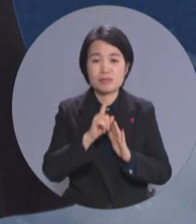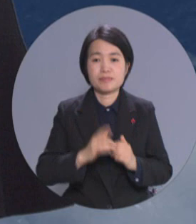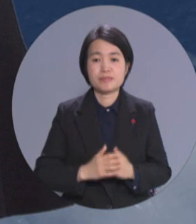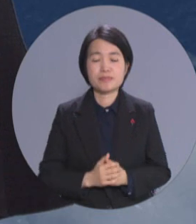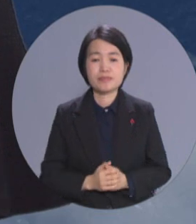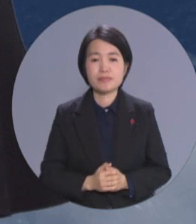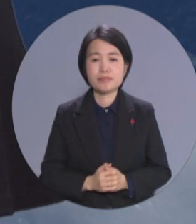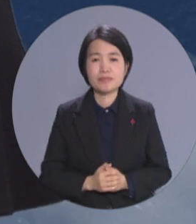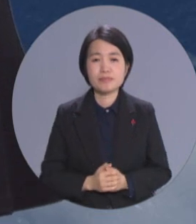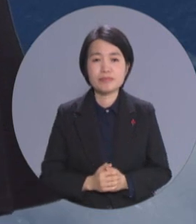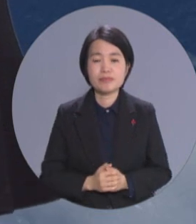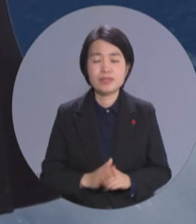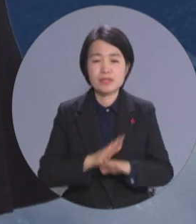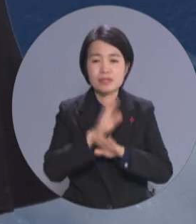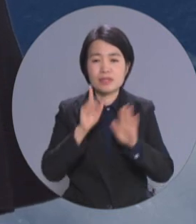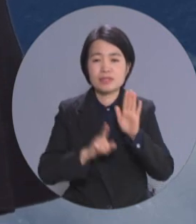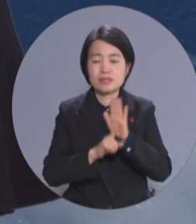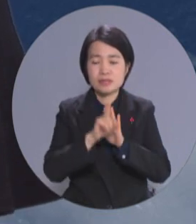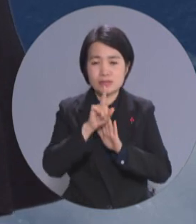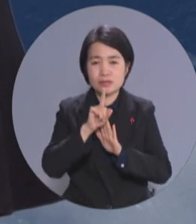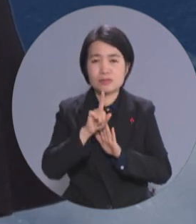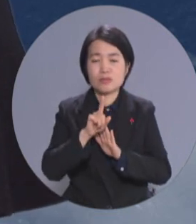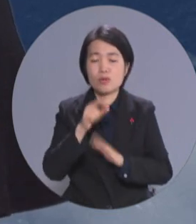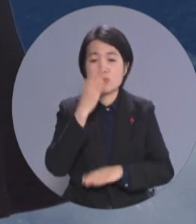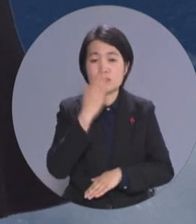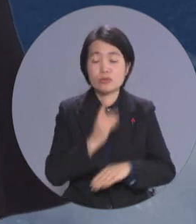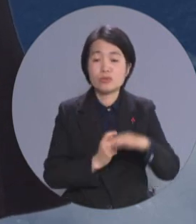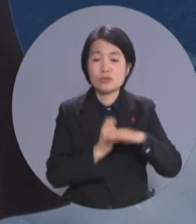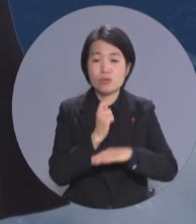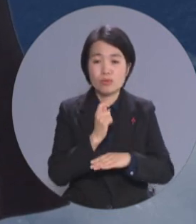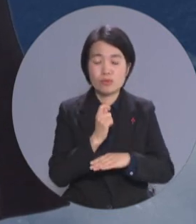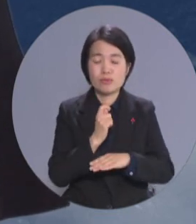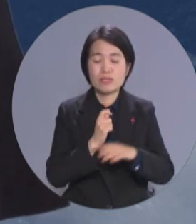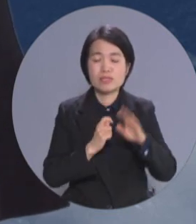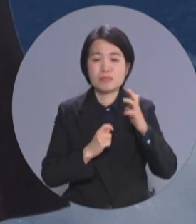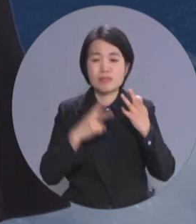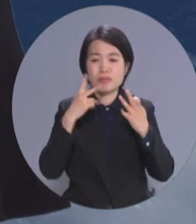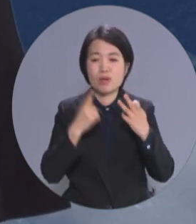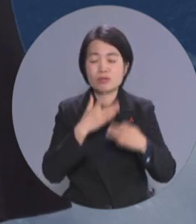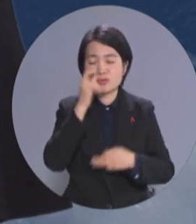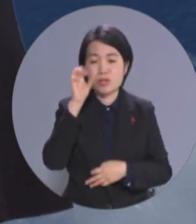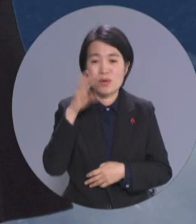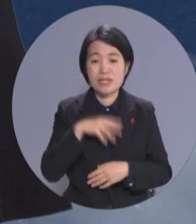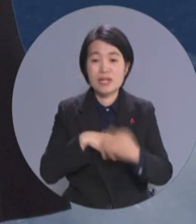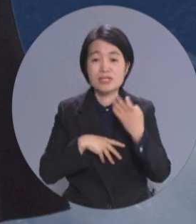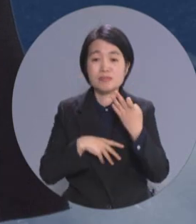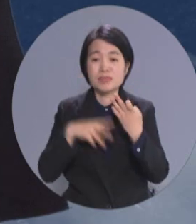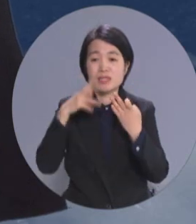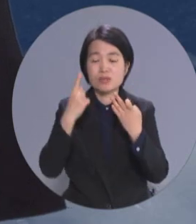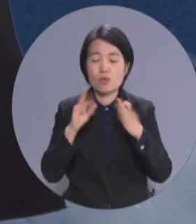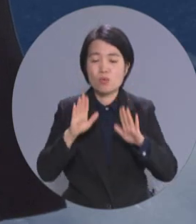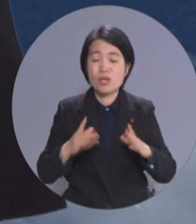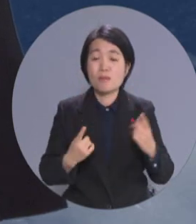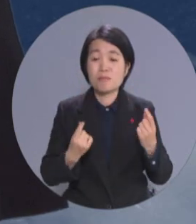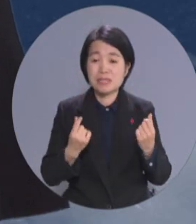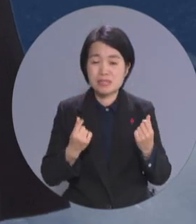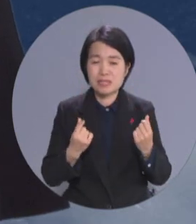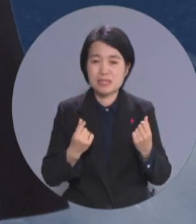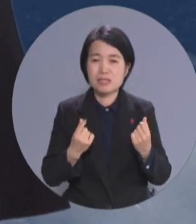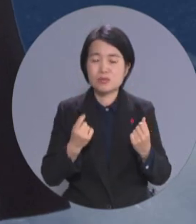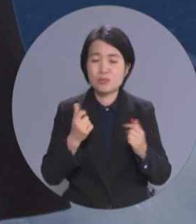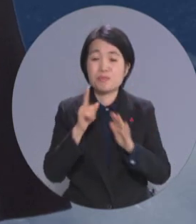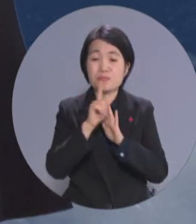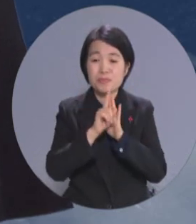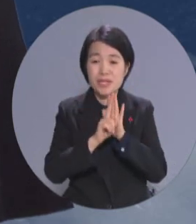출발합니다 한락 기온은 크게 올라서 여수 고흥 13도 순천 광향 14도로 오늘과 비슷하거나 조금